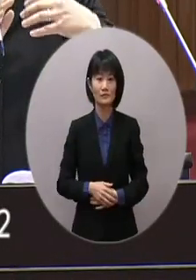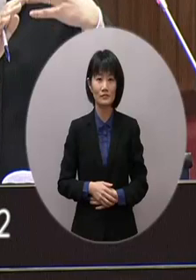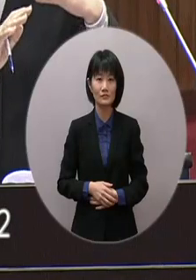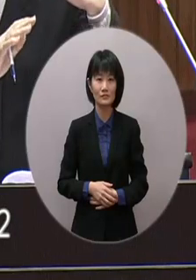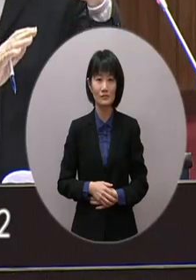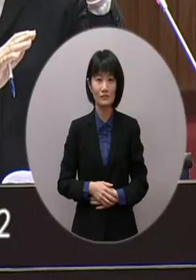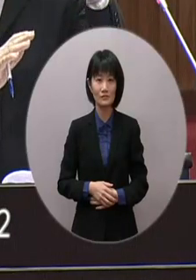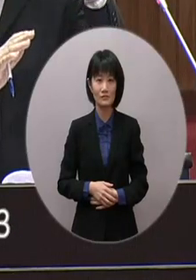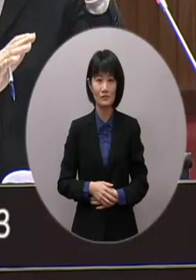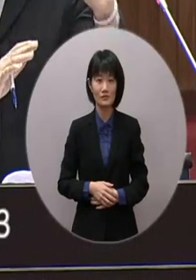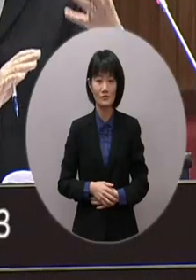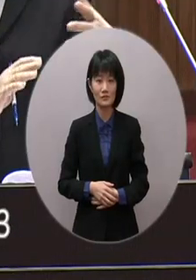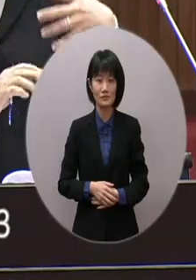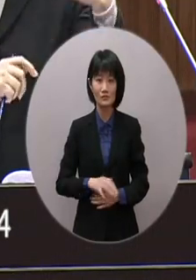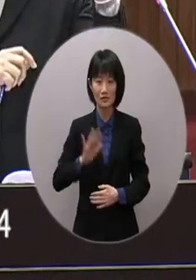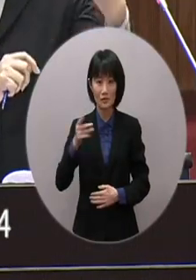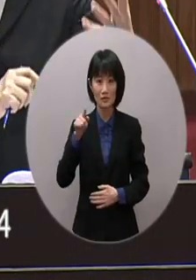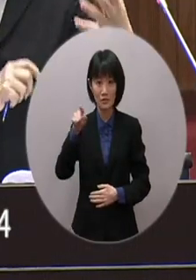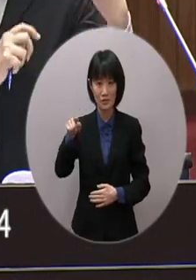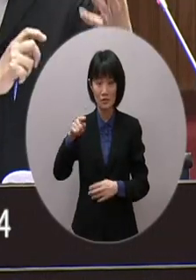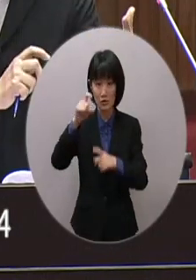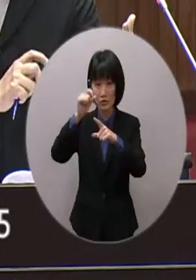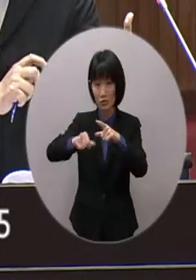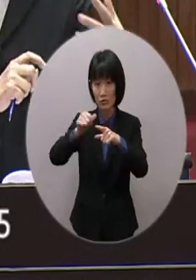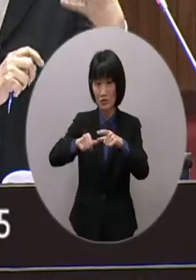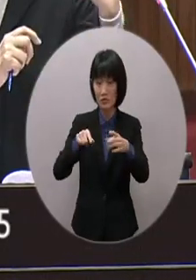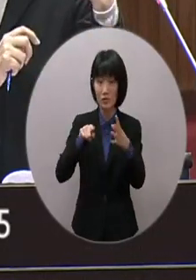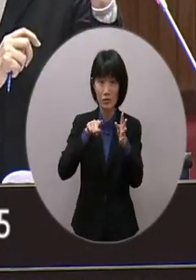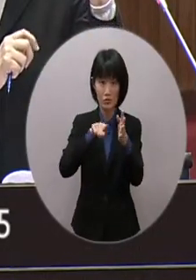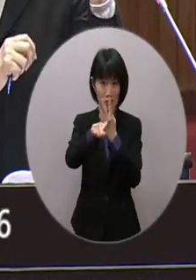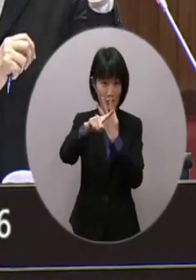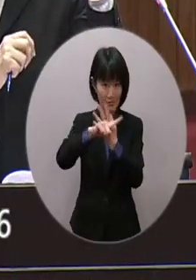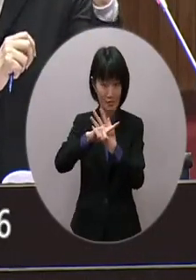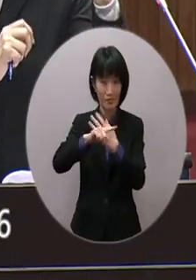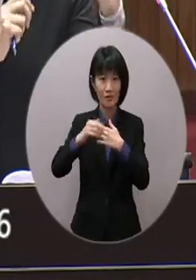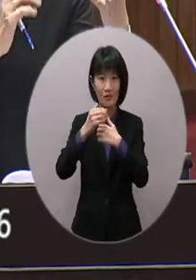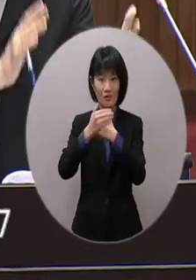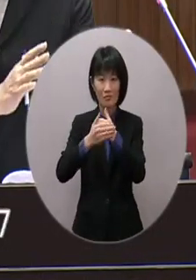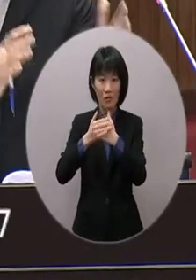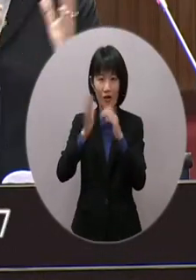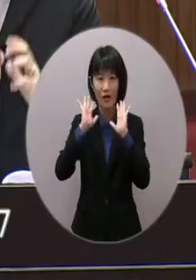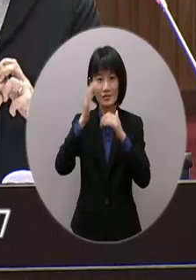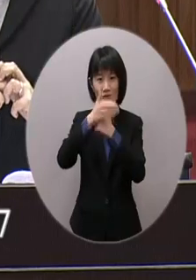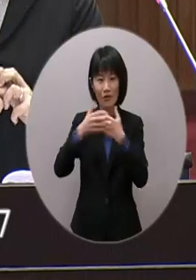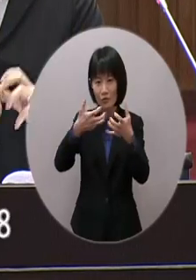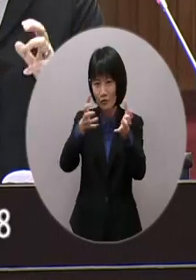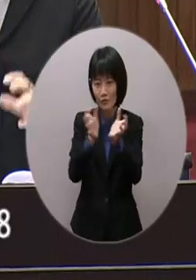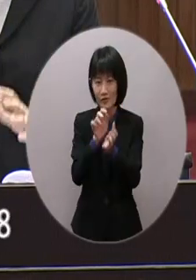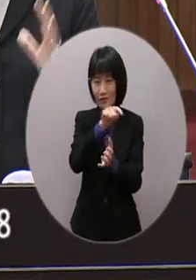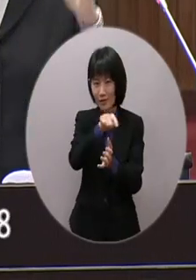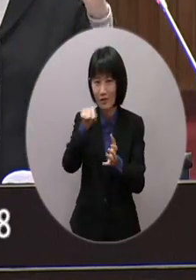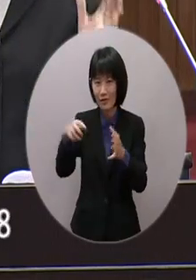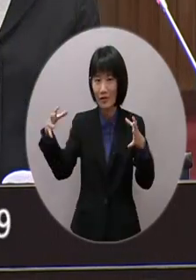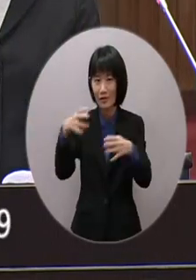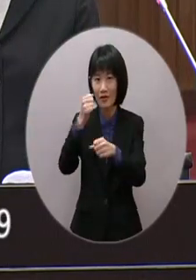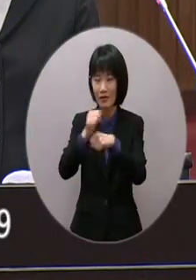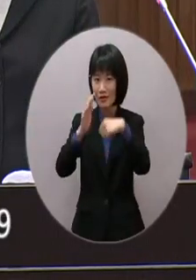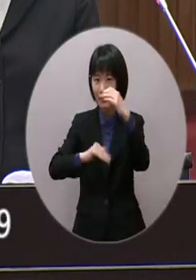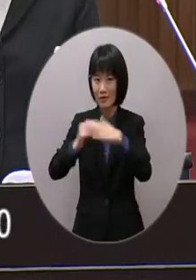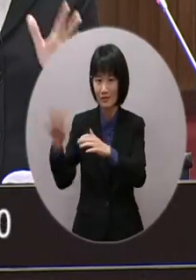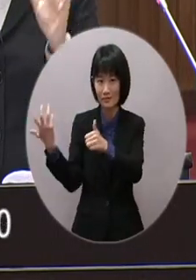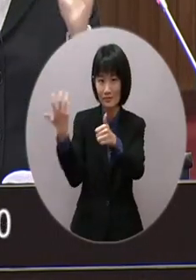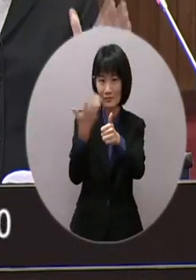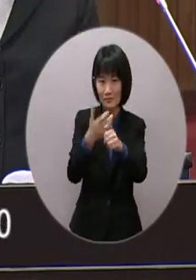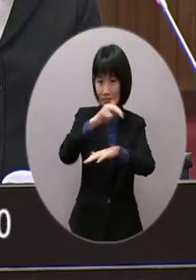个专业的保育的团体、保育员的一个团体合作，那由他们来规